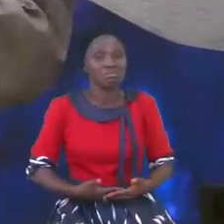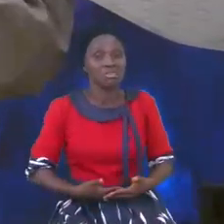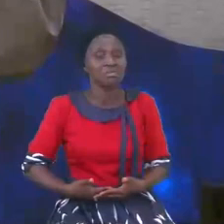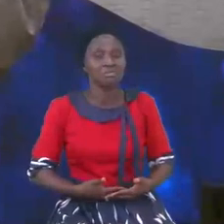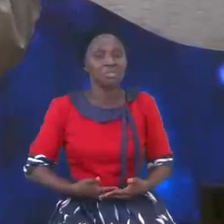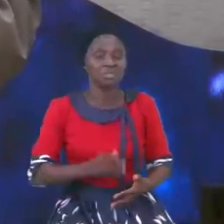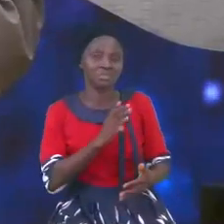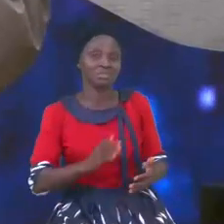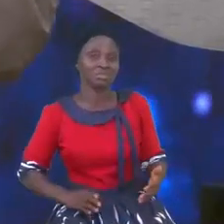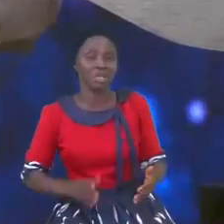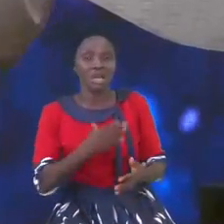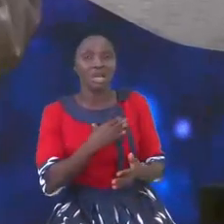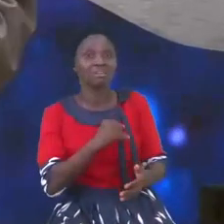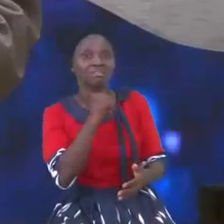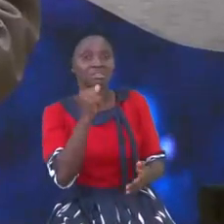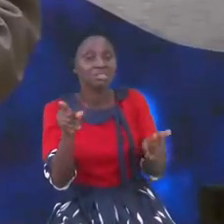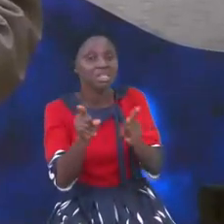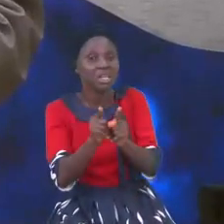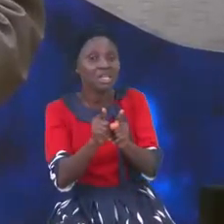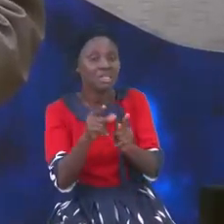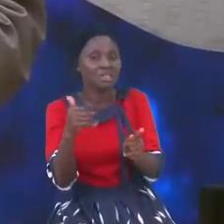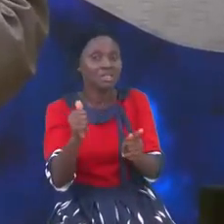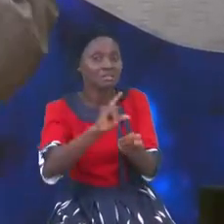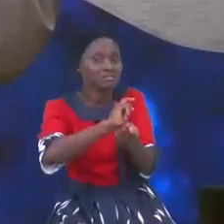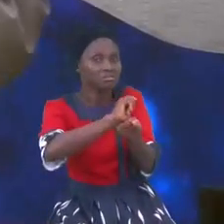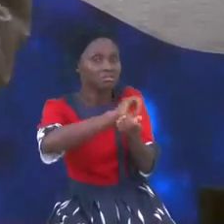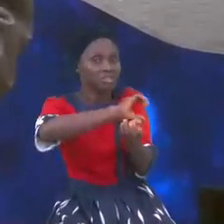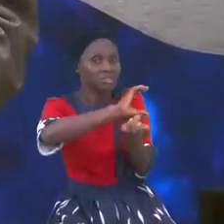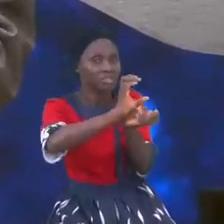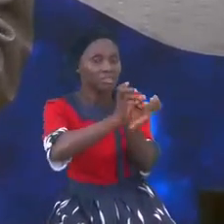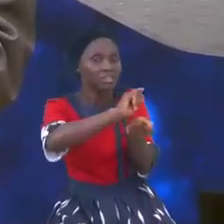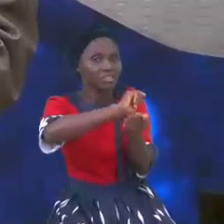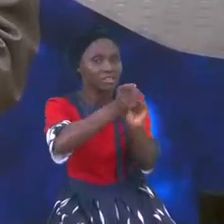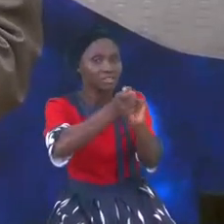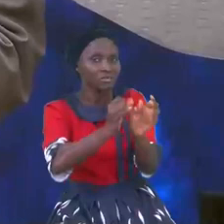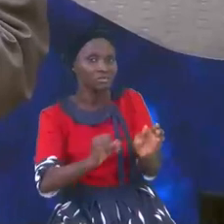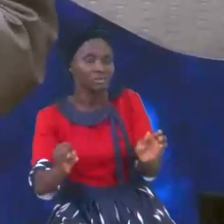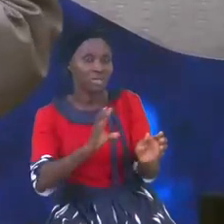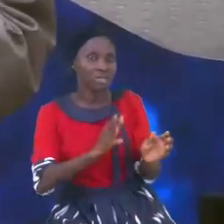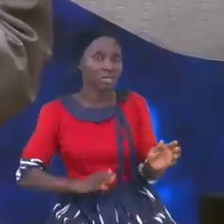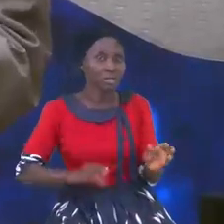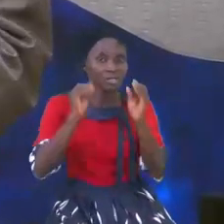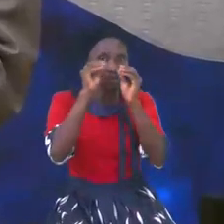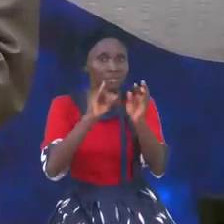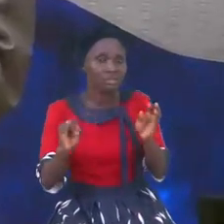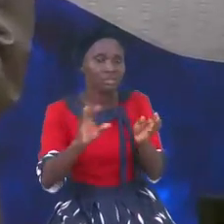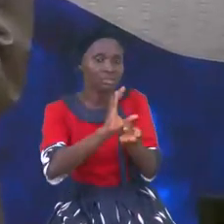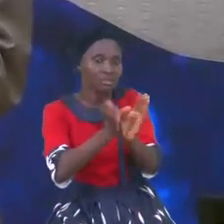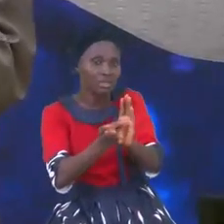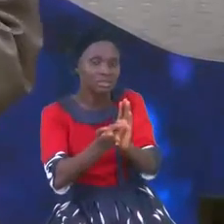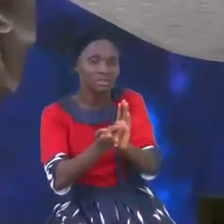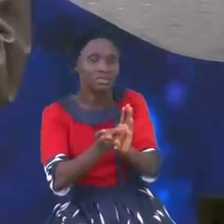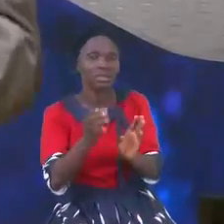Ce n'est pas comme le Christ qui transforme, le Christ qui enseigne, le Christ efficace, le